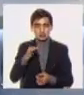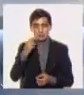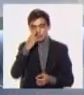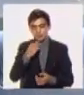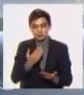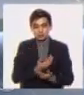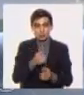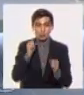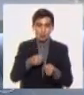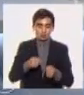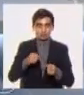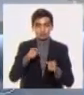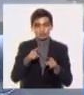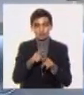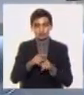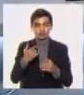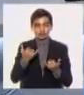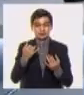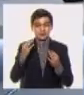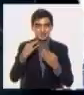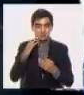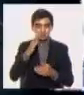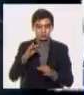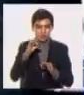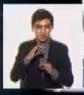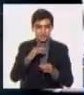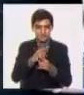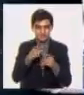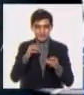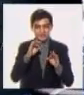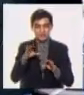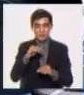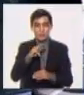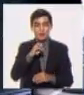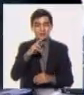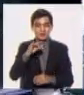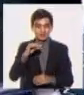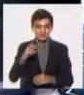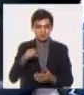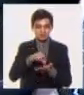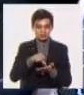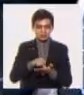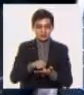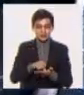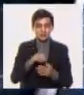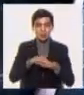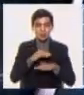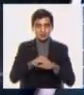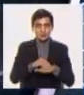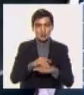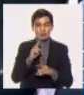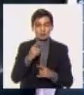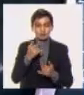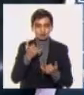жизни. Так ли это, расскажет моя коллега Мадина Исимбаева. Она присоединяется к нам в студию. Ну, Мадина, добрый вечер. Почему